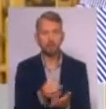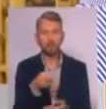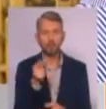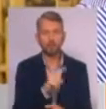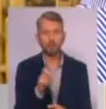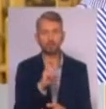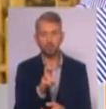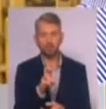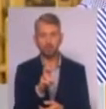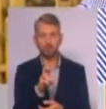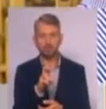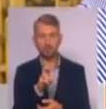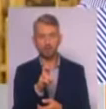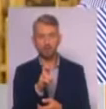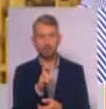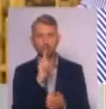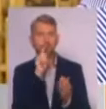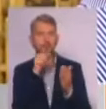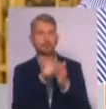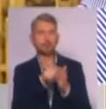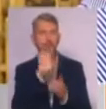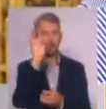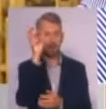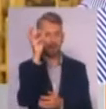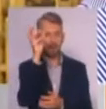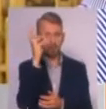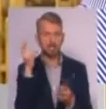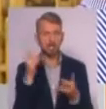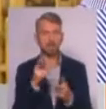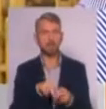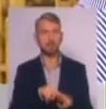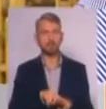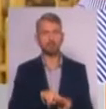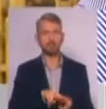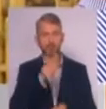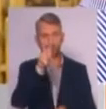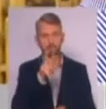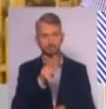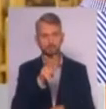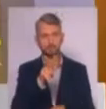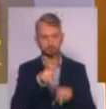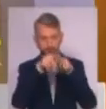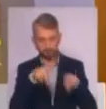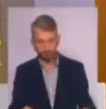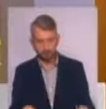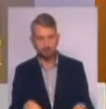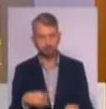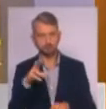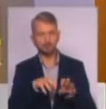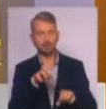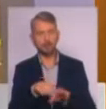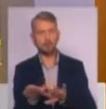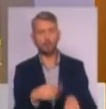щоб добратися до лампи, потрібно взяти сходи. Так-так. Ось проходить